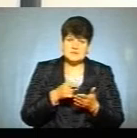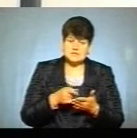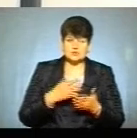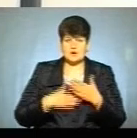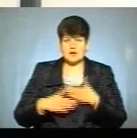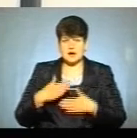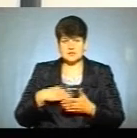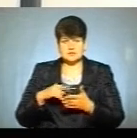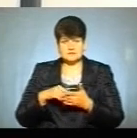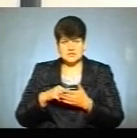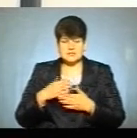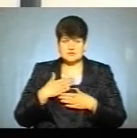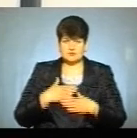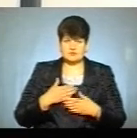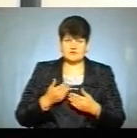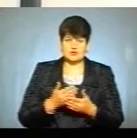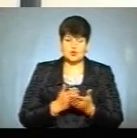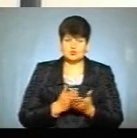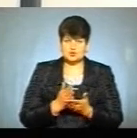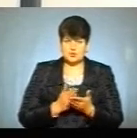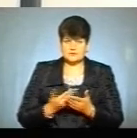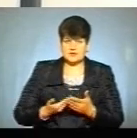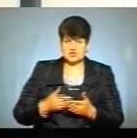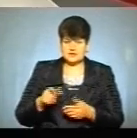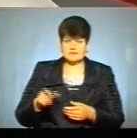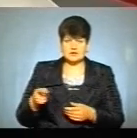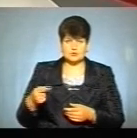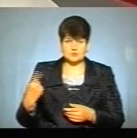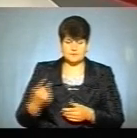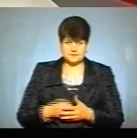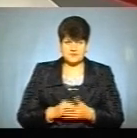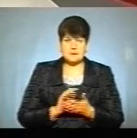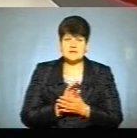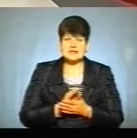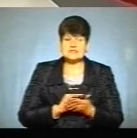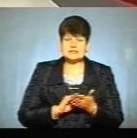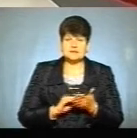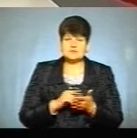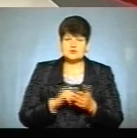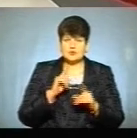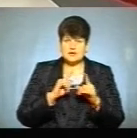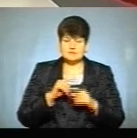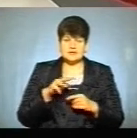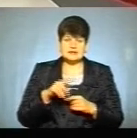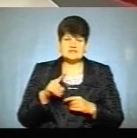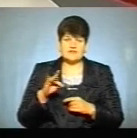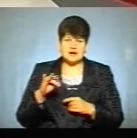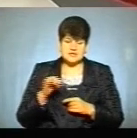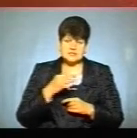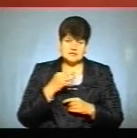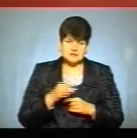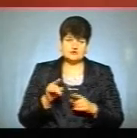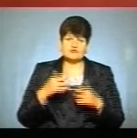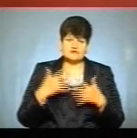і задоволення від обслуговування для жителів в Тернопільській області. Прес-секретар міської ради Мар'яна Зварич зазначила про те, що вже є